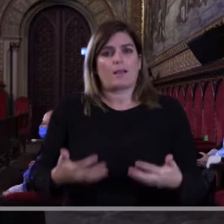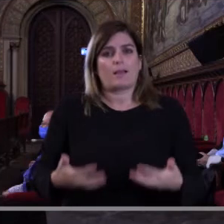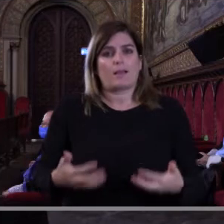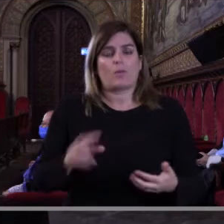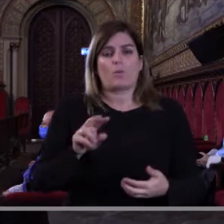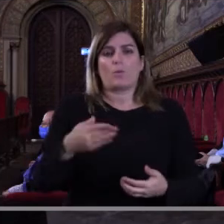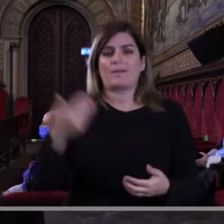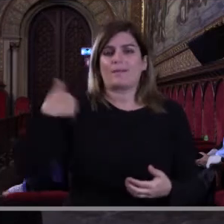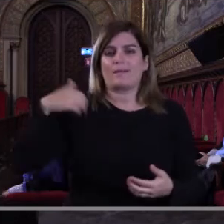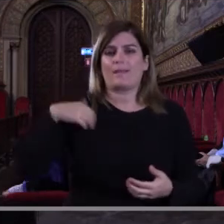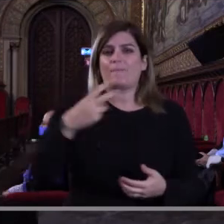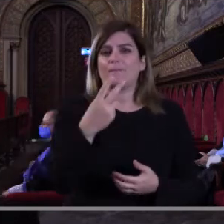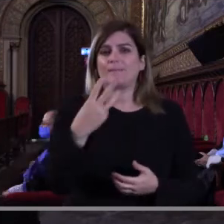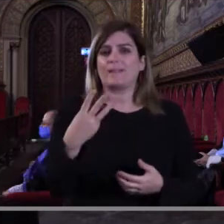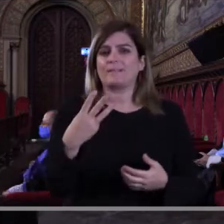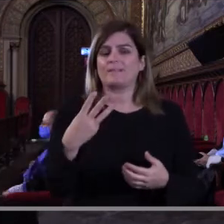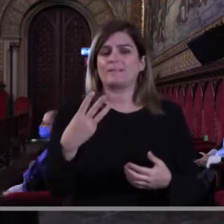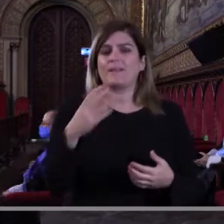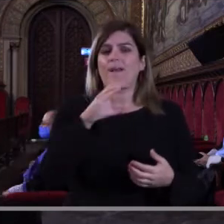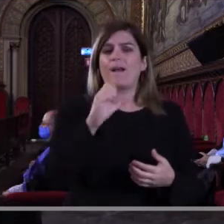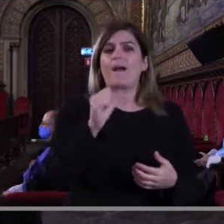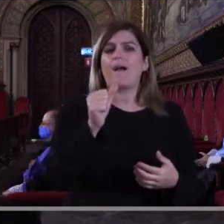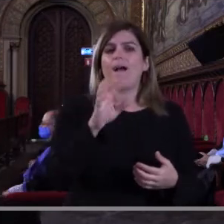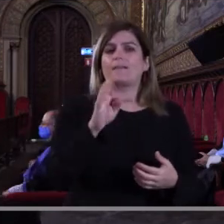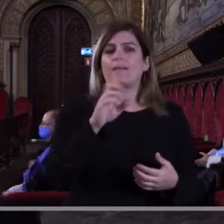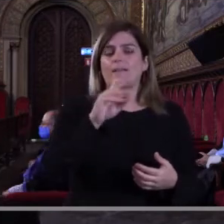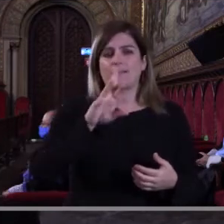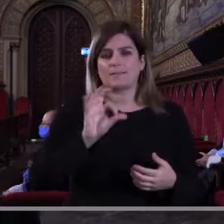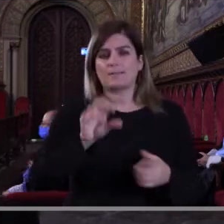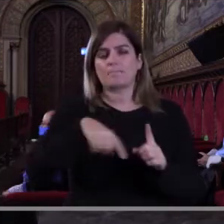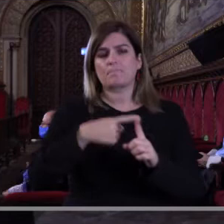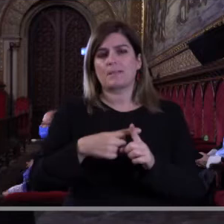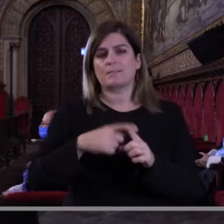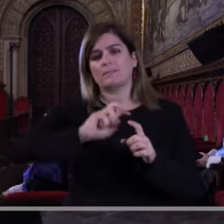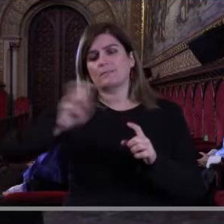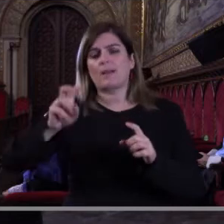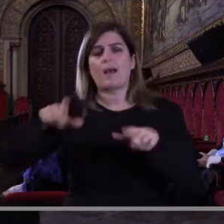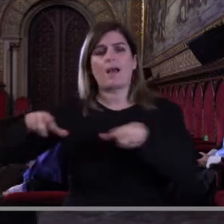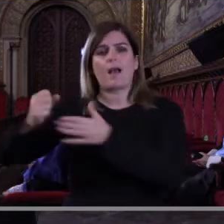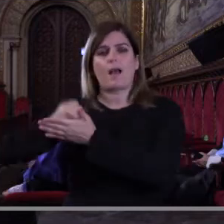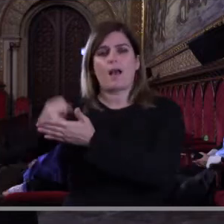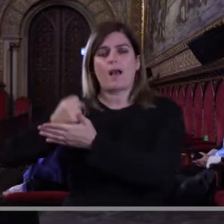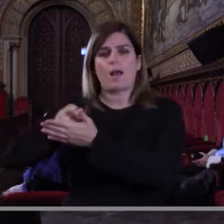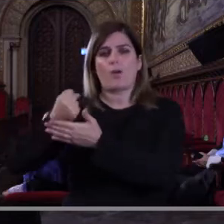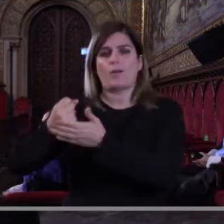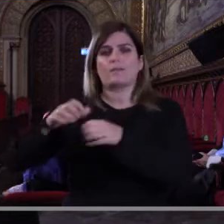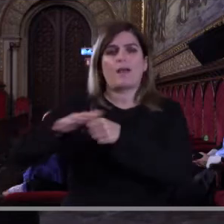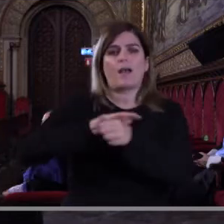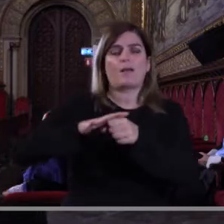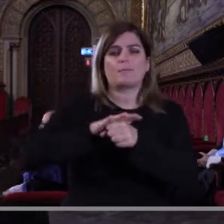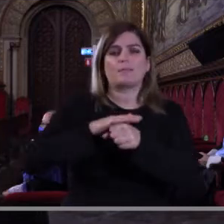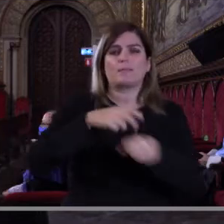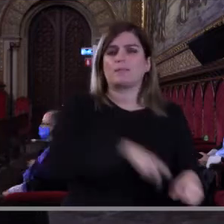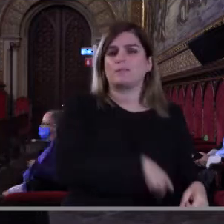tenim constituïdes 23 càtedres i 3 aules, en col·laboració amb diversos organismes d'abast nacional i